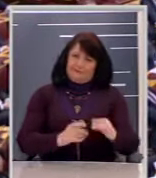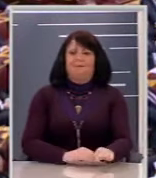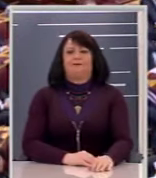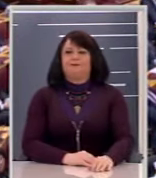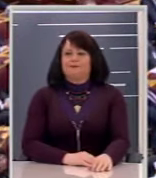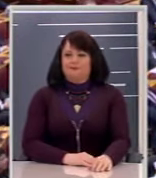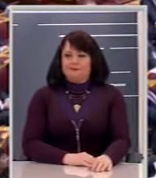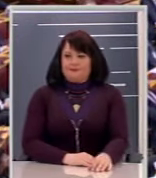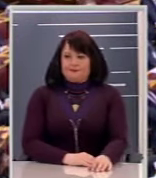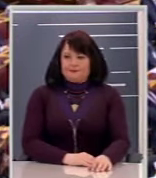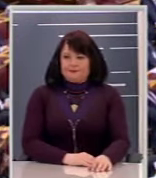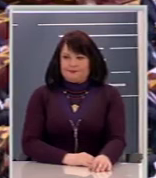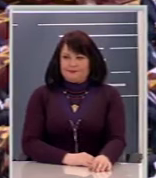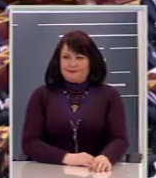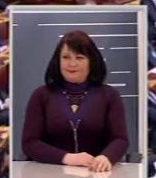Παρακαλώ.